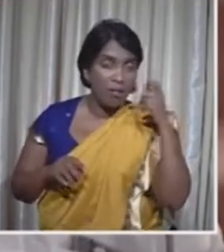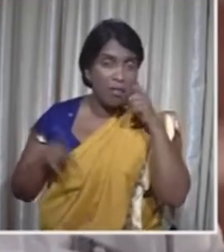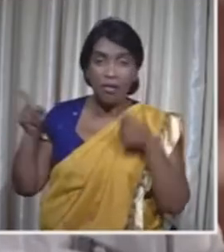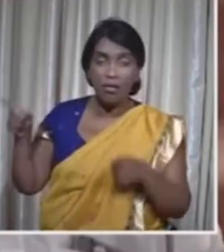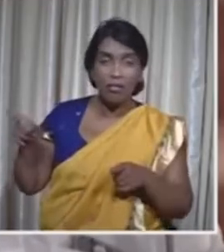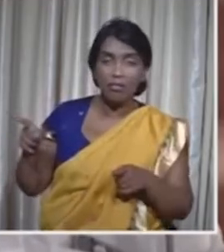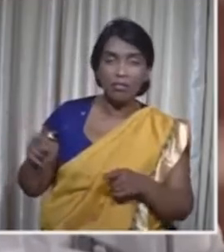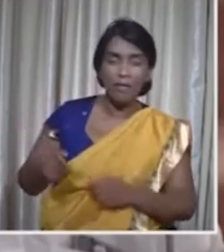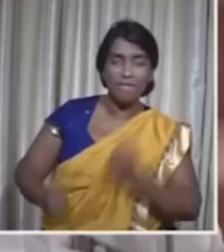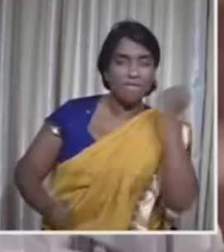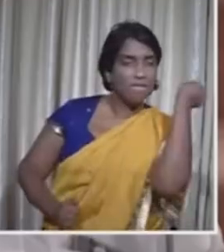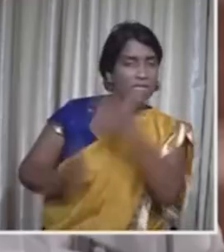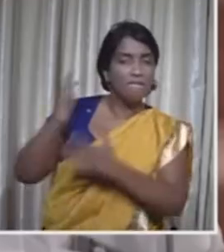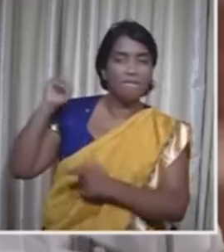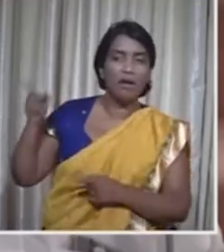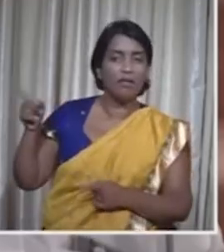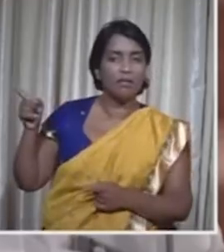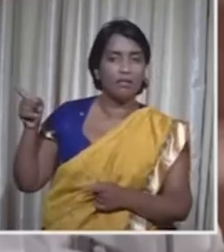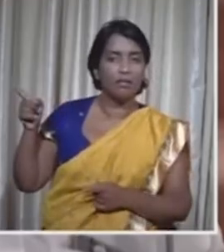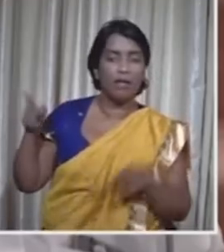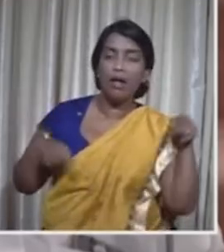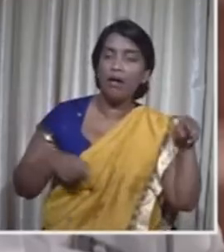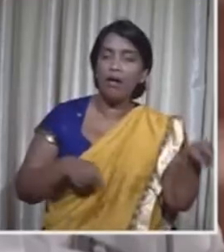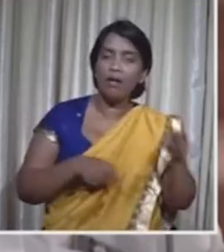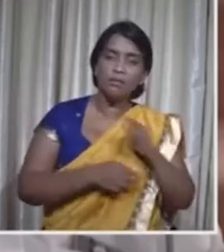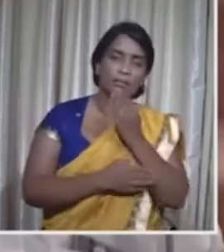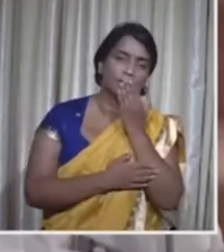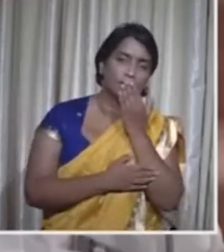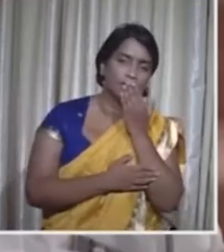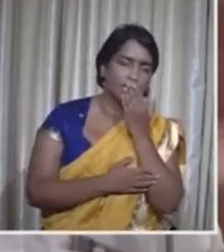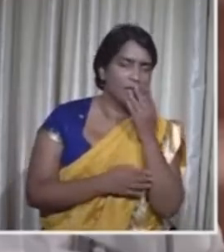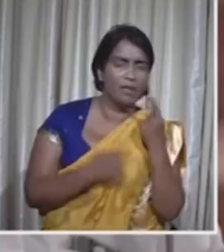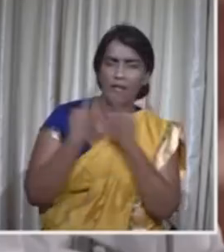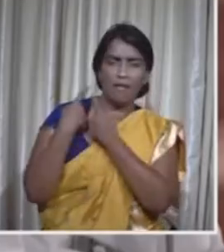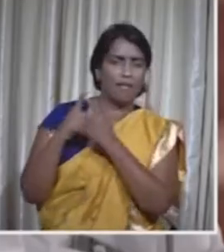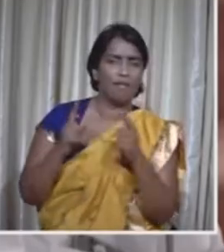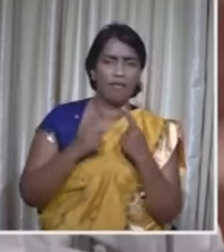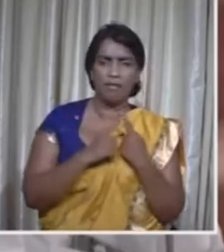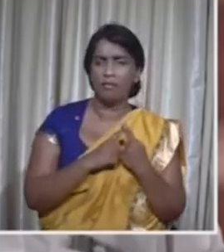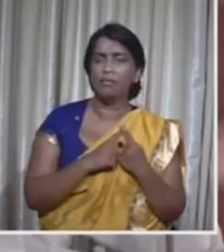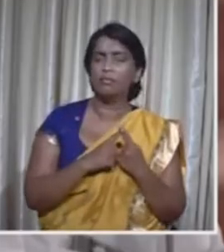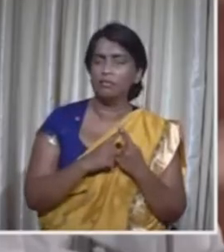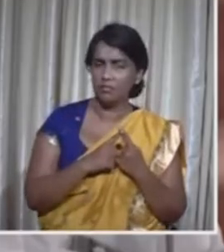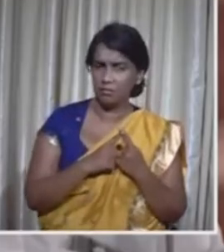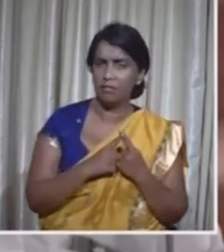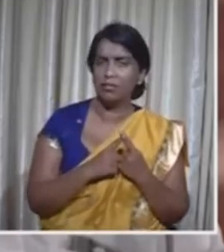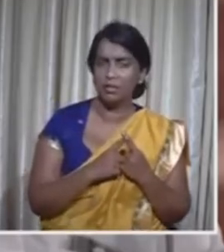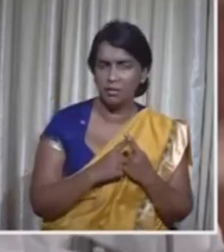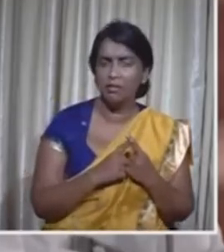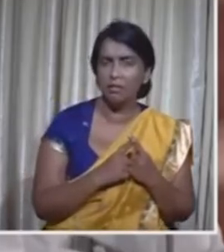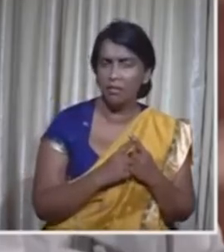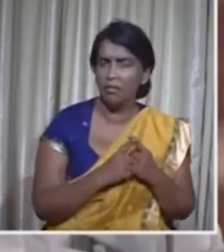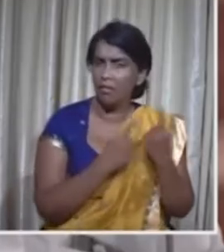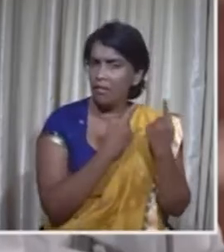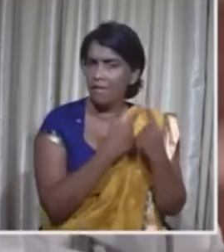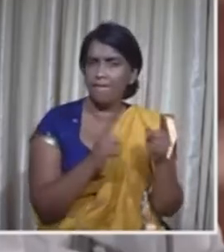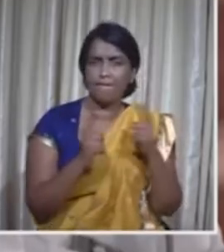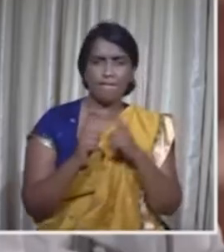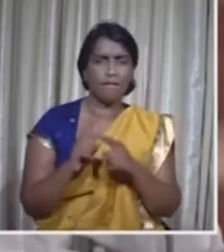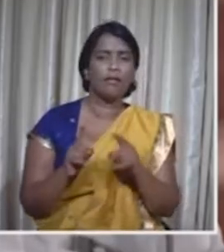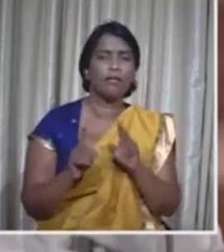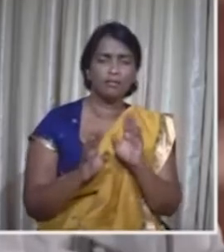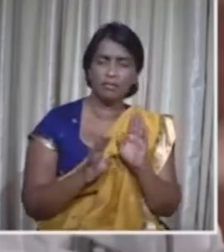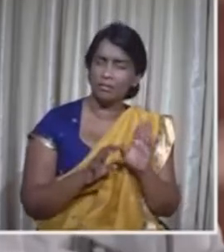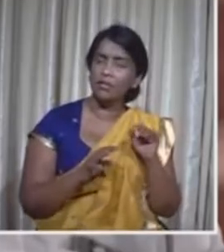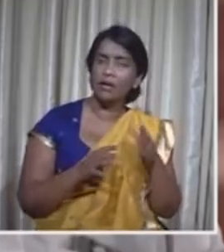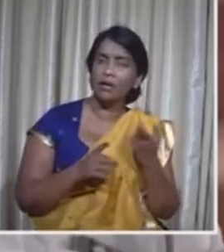வேறுபாட்டை இந்த மண்ணிலே காட்டுகிறது என்பதை நீங்கள் எல்லோரும் அறிந்து கொள்ள வேண்டும். இந்த நாட்டில் இருக்கிற நிலைமை, பொருளாதார கஷ்டம், இந்த நாடு ஒரு